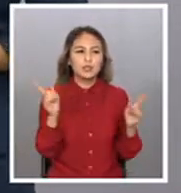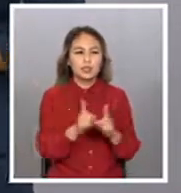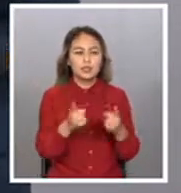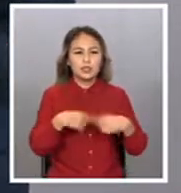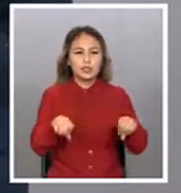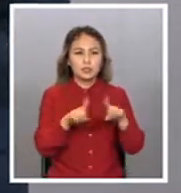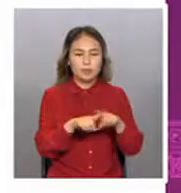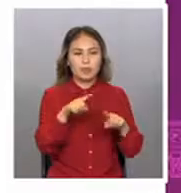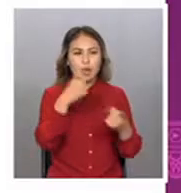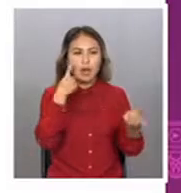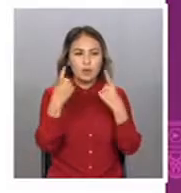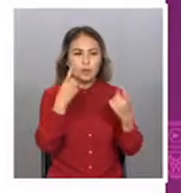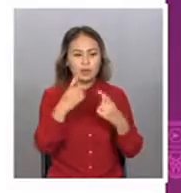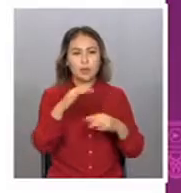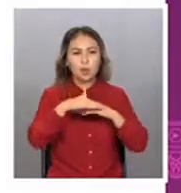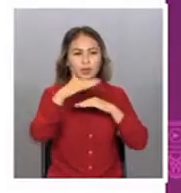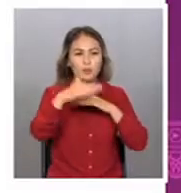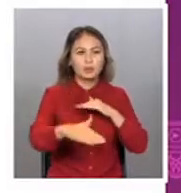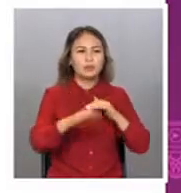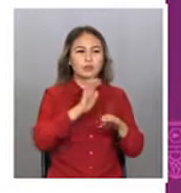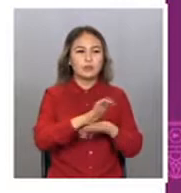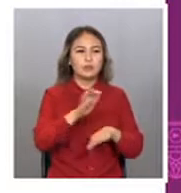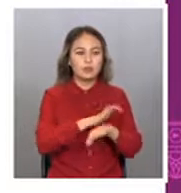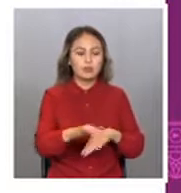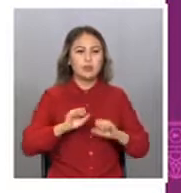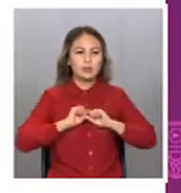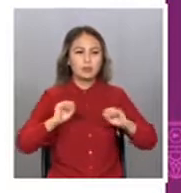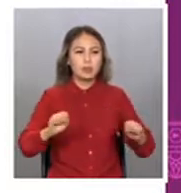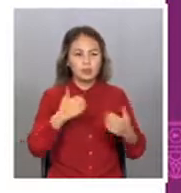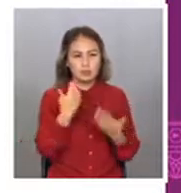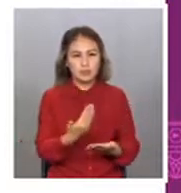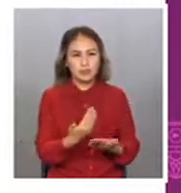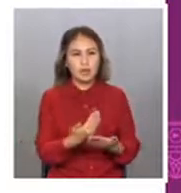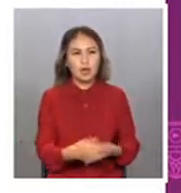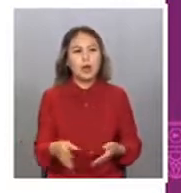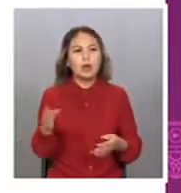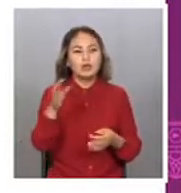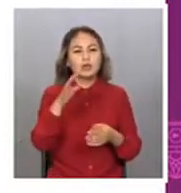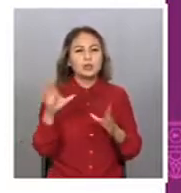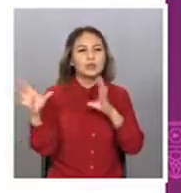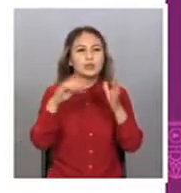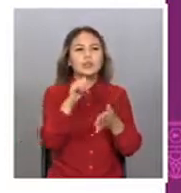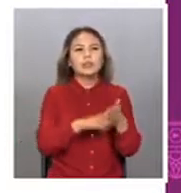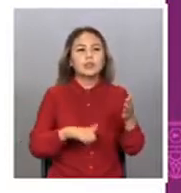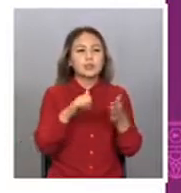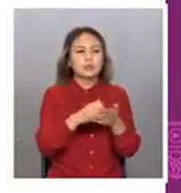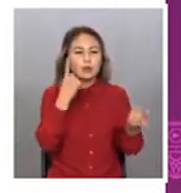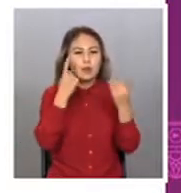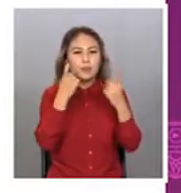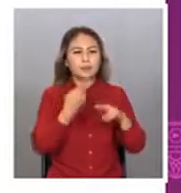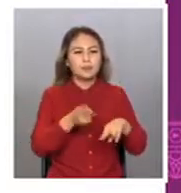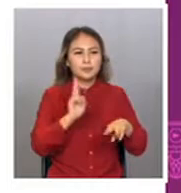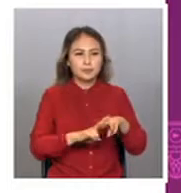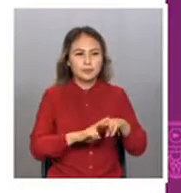негізгі ақпарат – отандық өнімді тұтыну патриоттықтың белгісі. Неліктен негізгі ақпарат болып